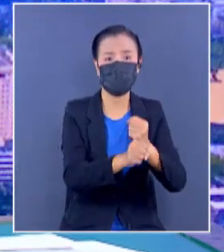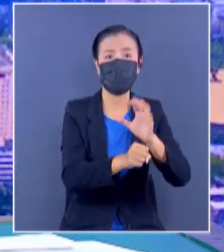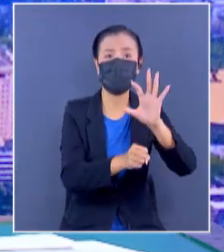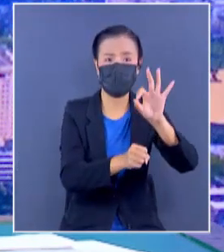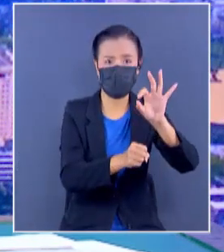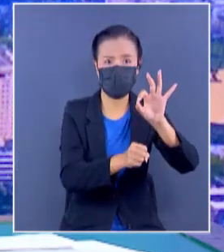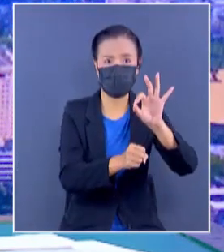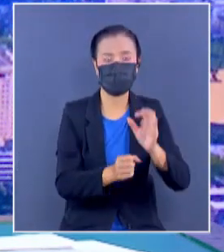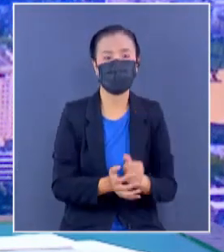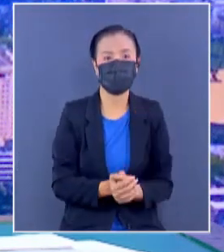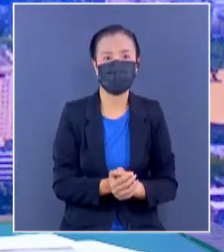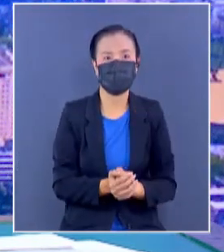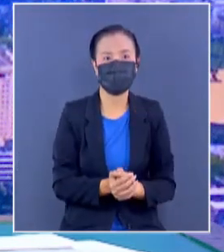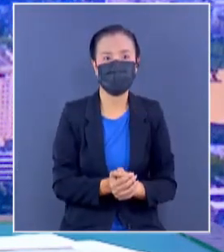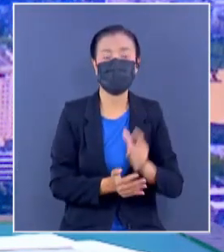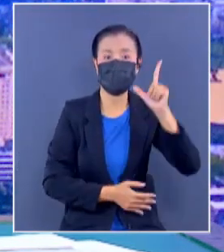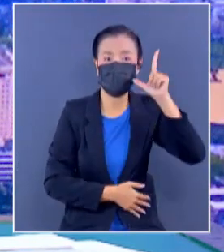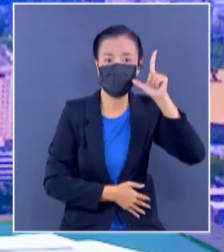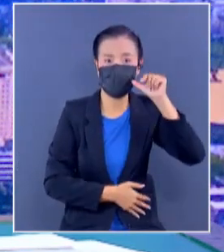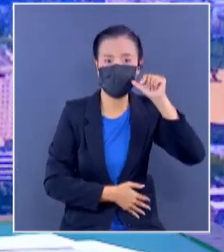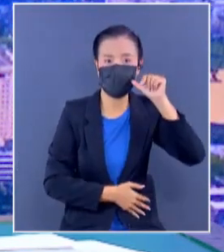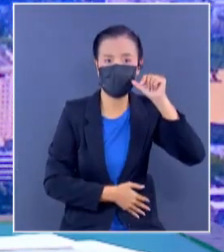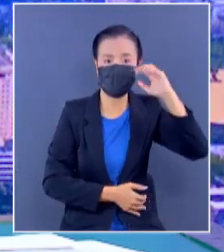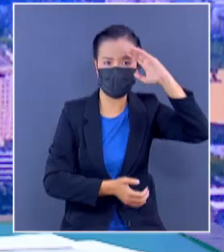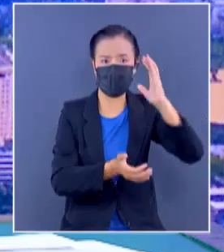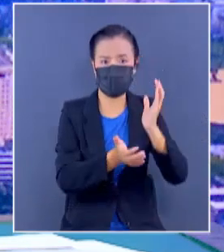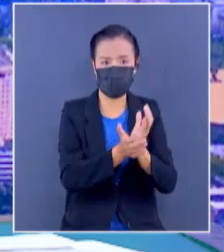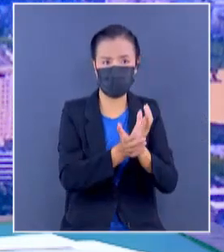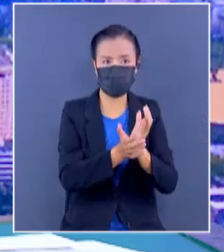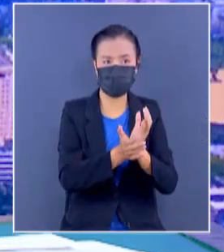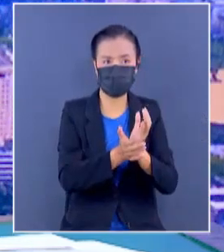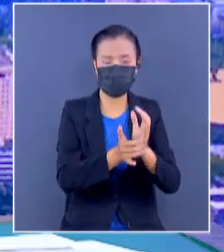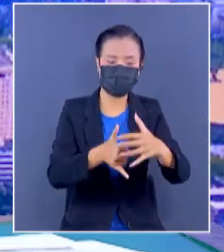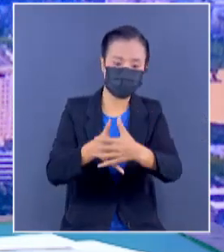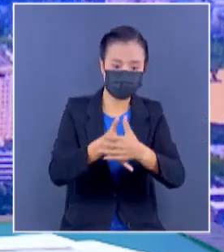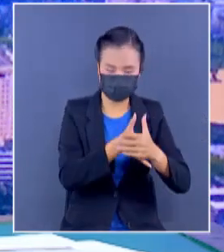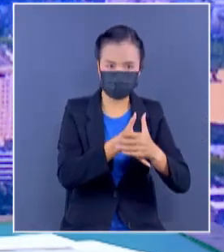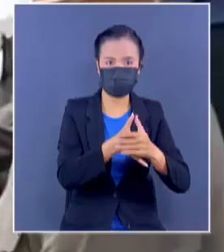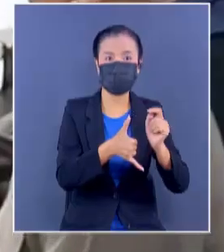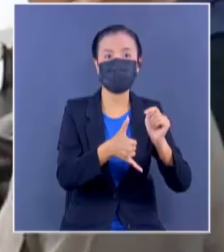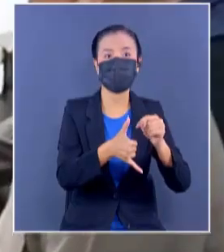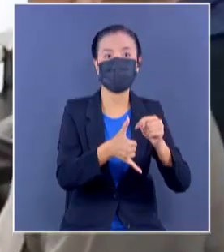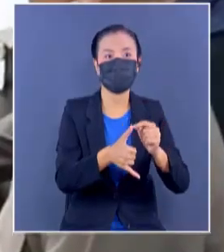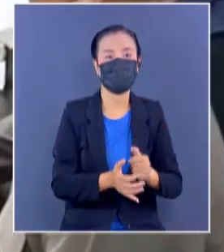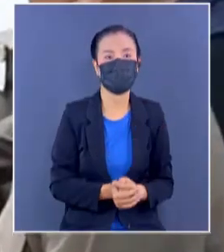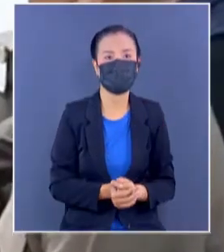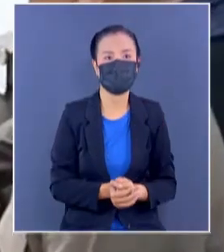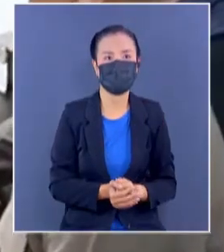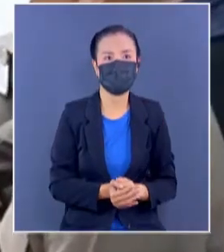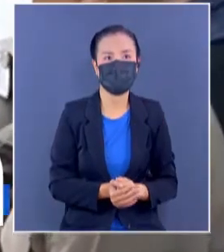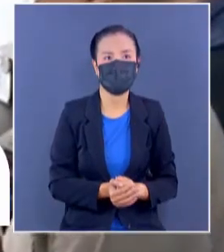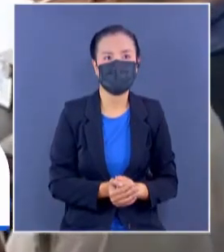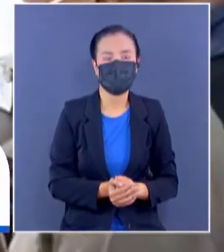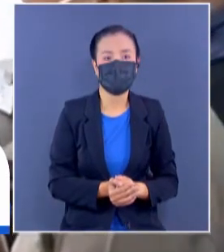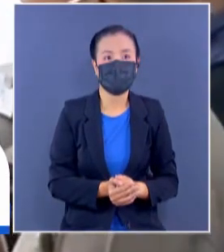ปีเท่านั้นล่าสุดแม่รายนี้เจ้าหน้าที่ตำรวจติดตามไปควบคุมตัวแล้วนะครับเรื่อง